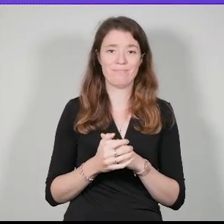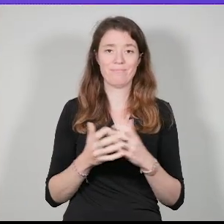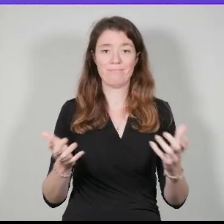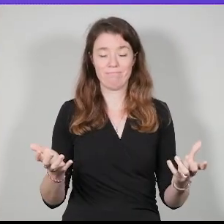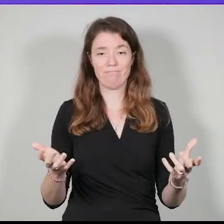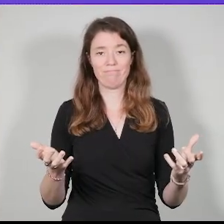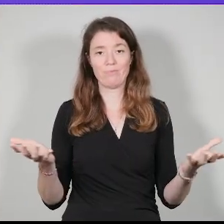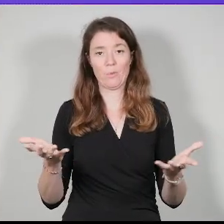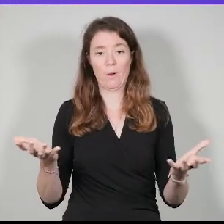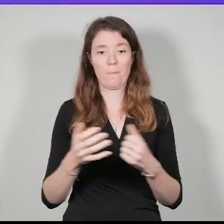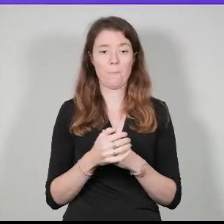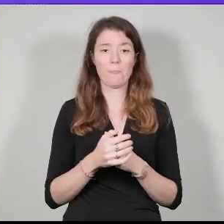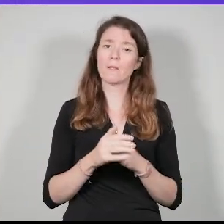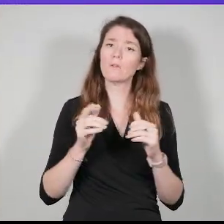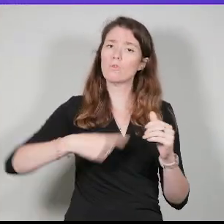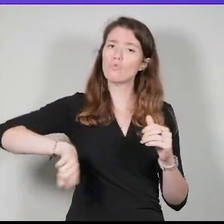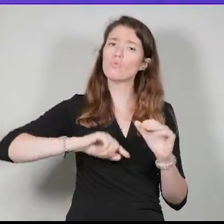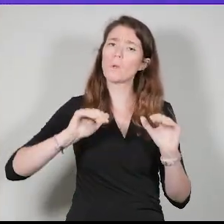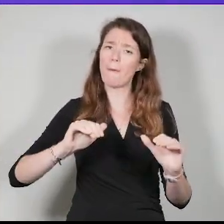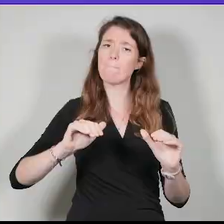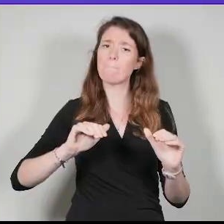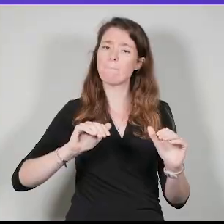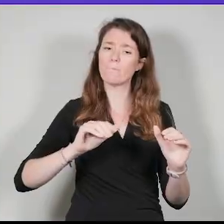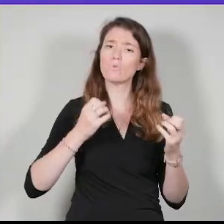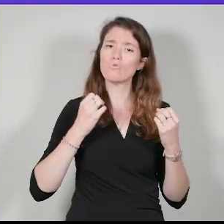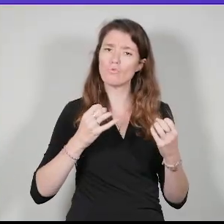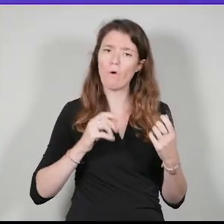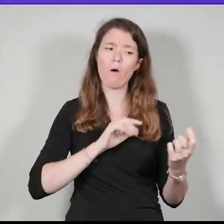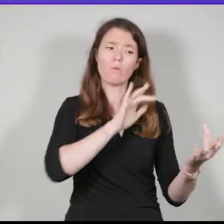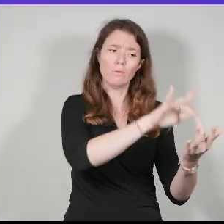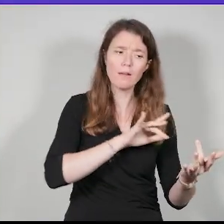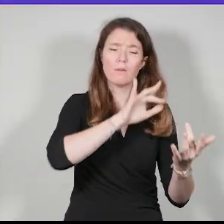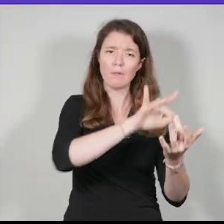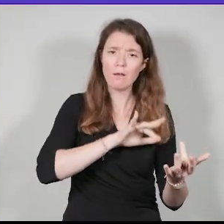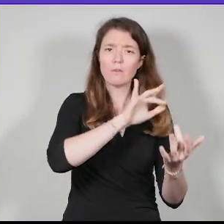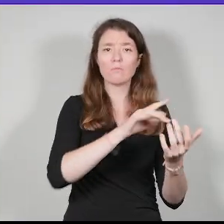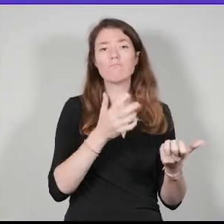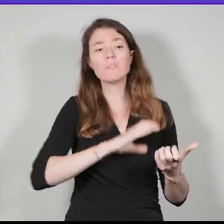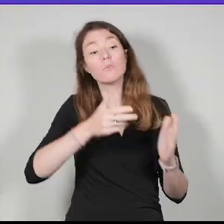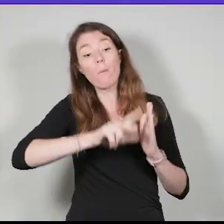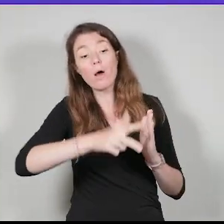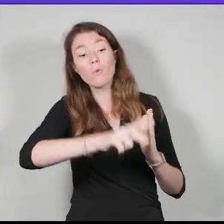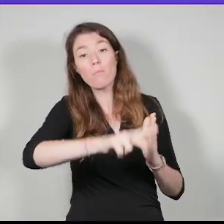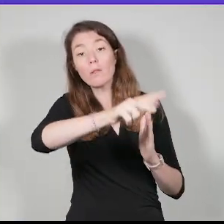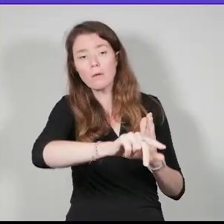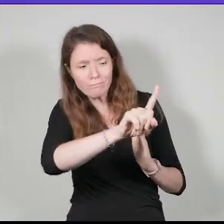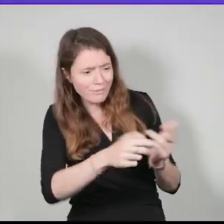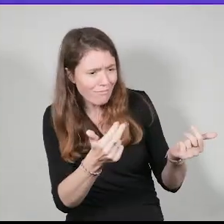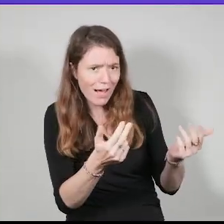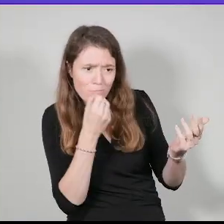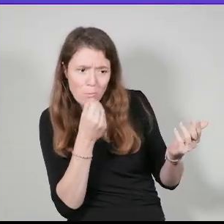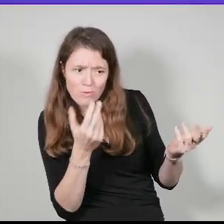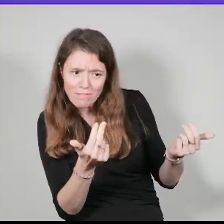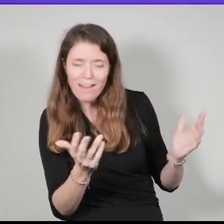Le fait que nous allons quand même refaire des prises de contact assez régulièrement, on essaye au minimum tous les 3 mois pour voir si tout va bien. Parce